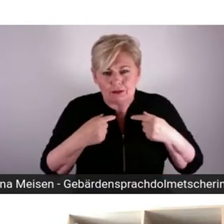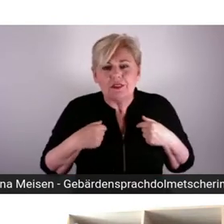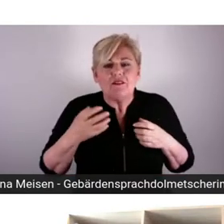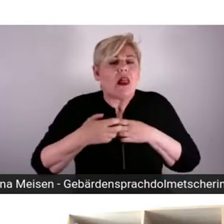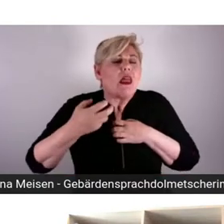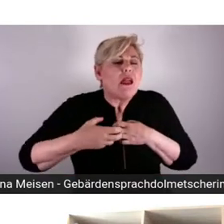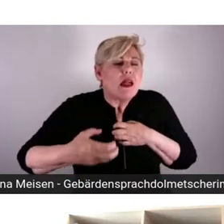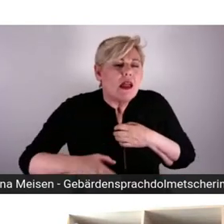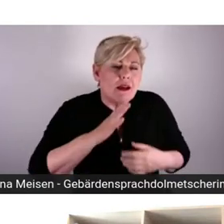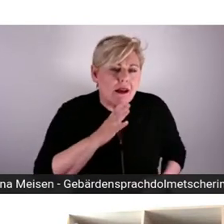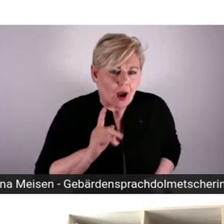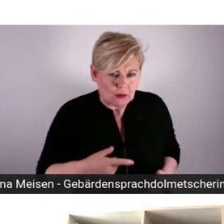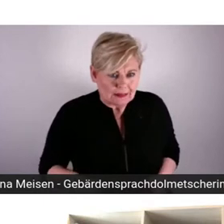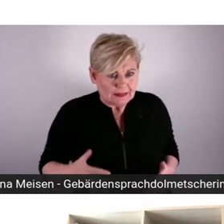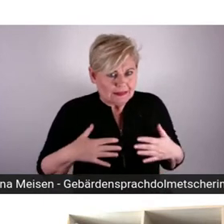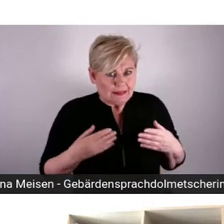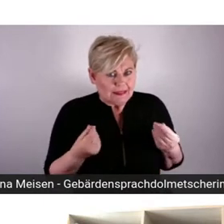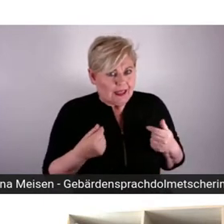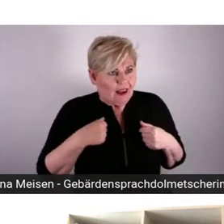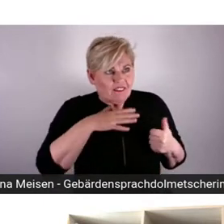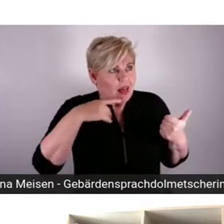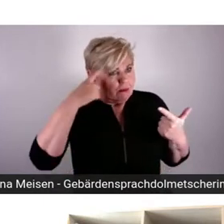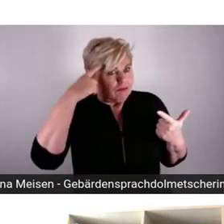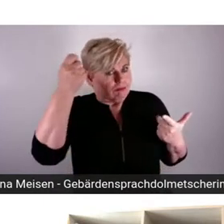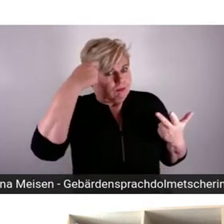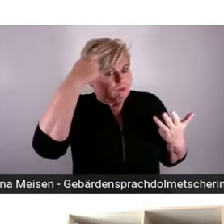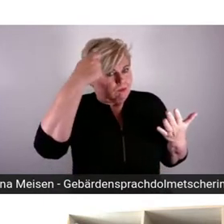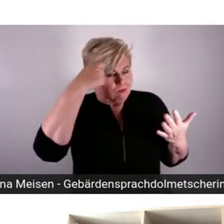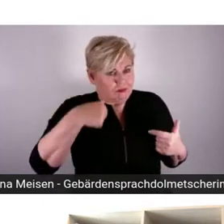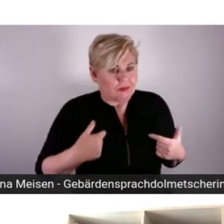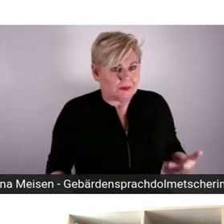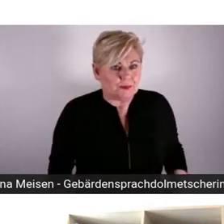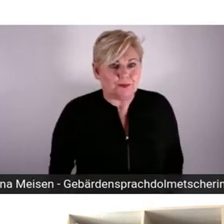werden lassen, aber Sie merken, mir fällt da vieles ein, und es ist ein sehr wichtiges Thema.